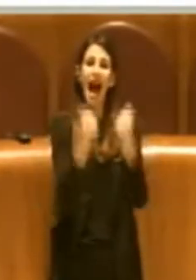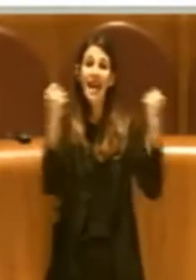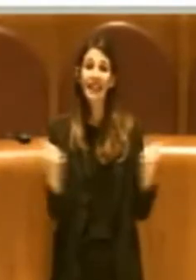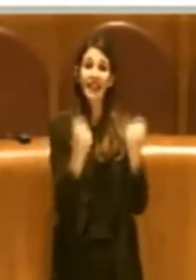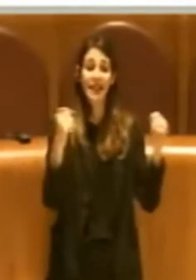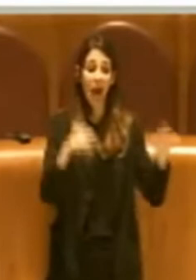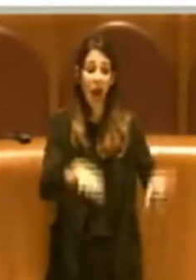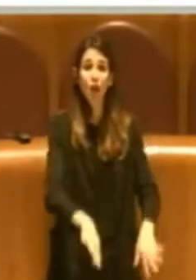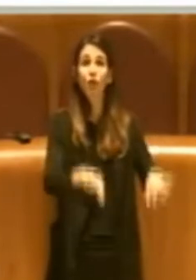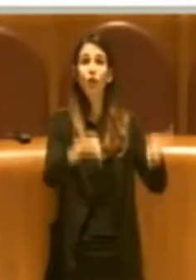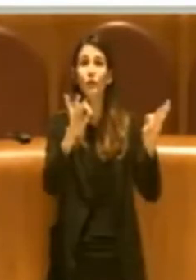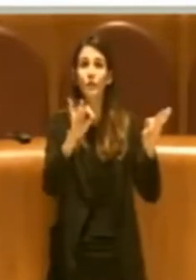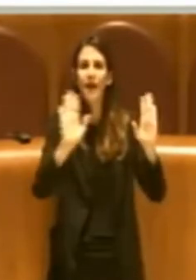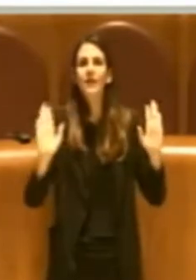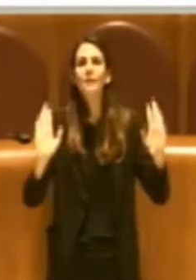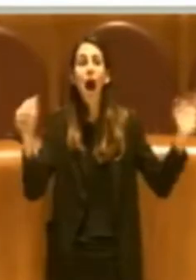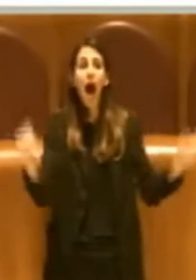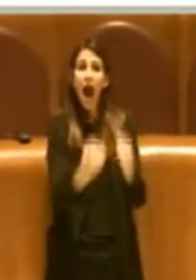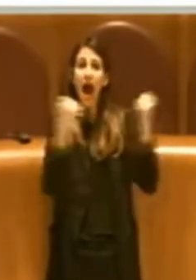in realtà concesse e